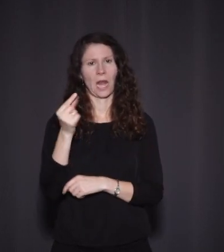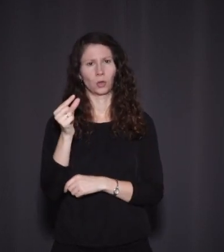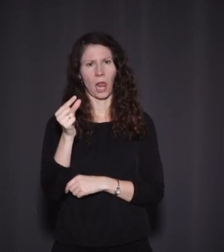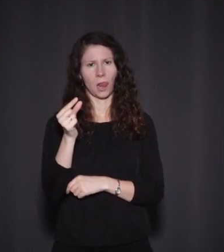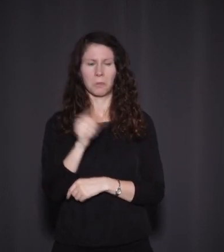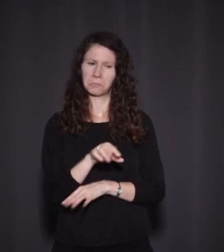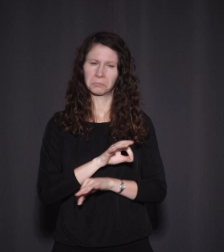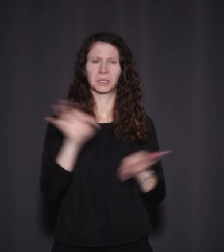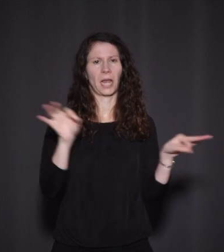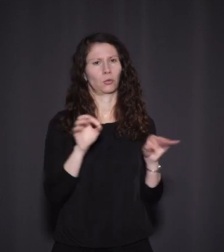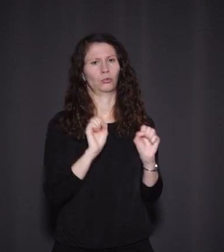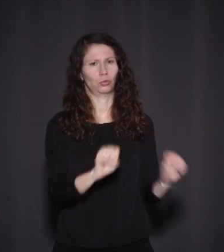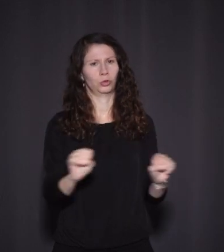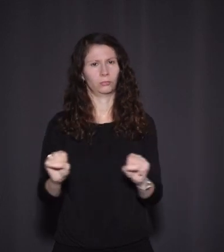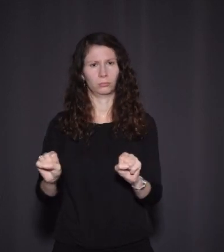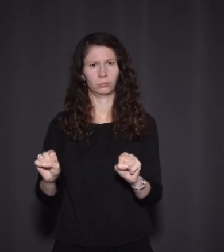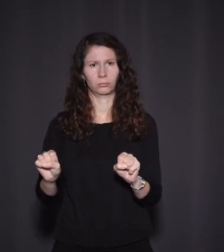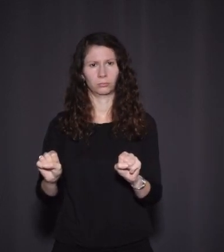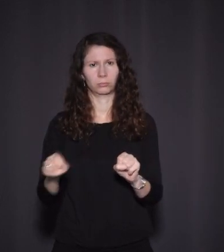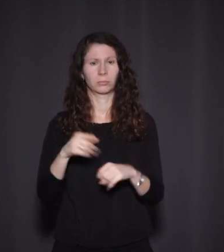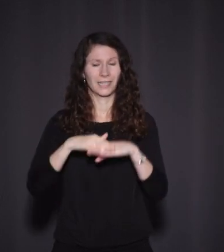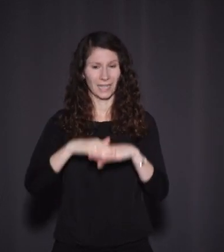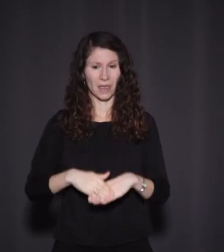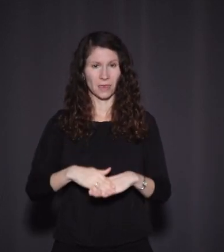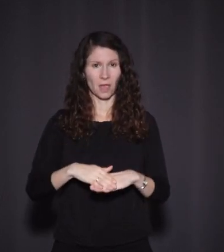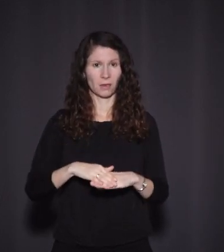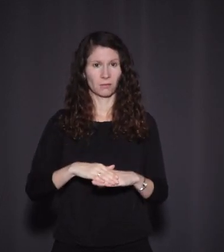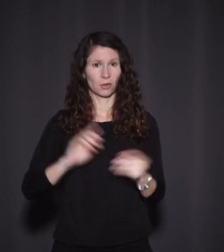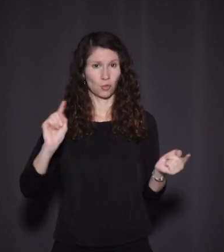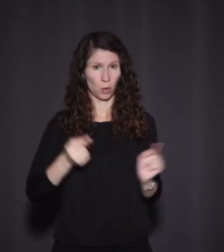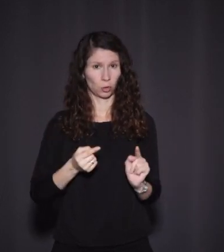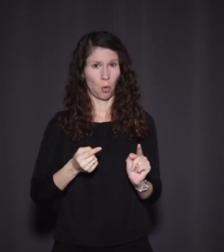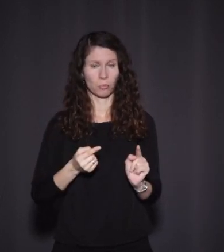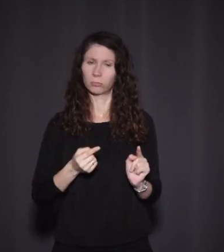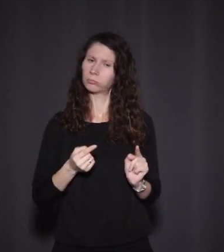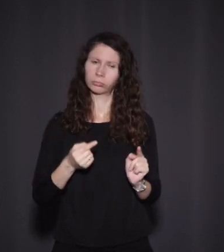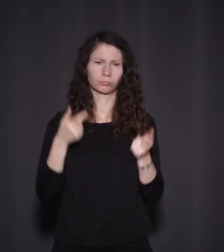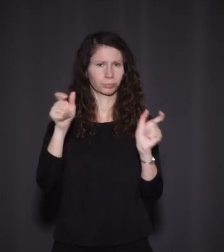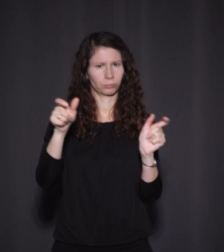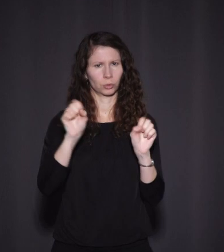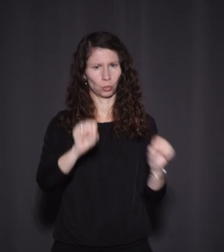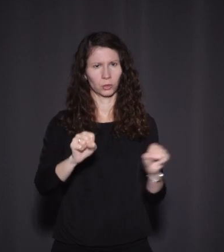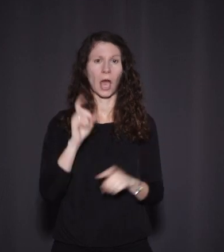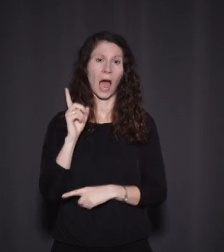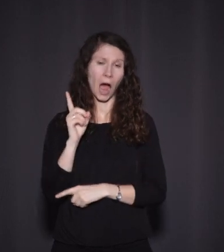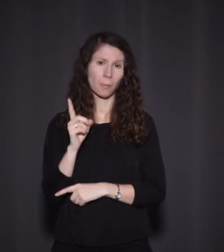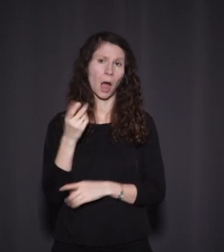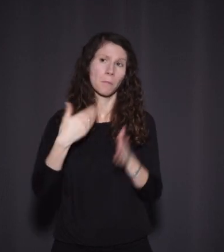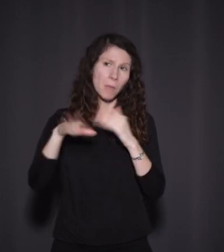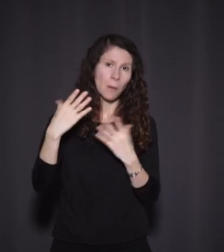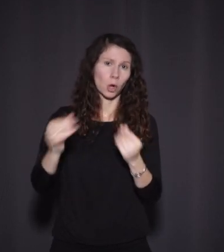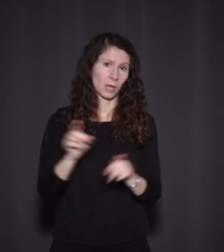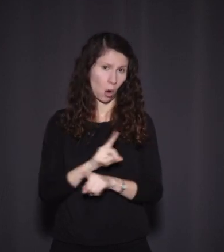sehr gut davor, dass die Rente gekürzt wurde. Es gab aber eine Nullrunde, was schon genug